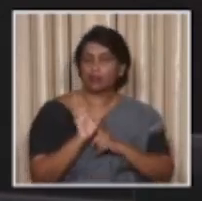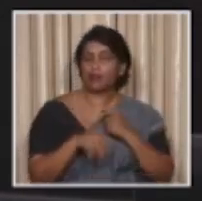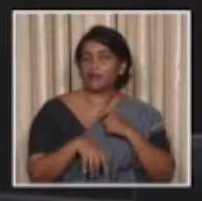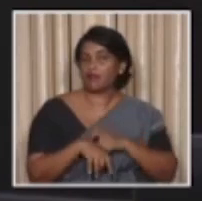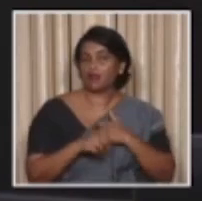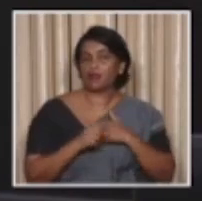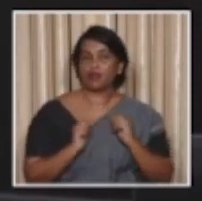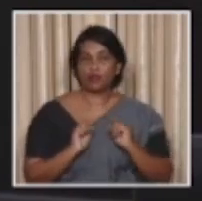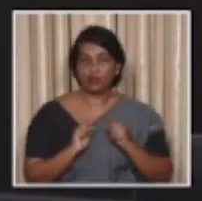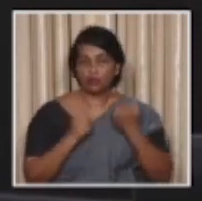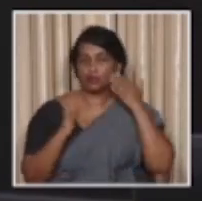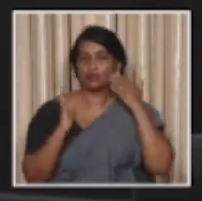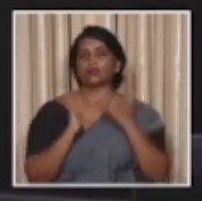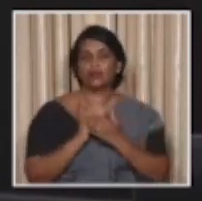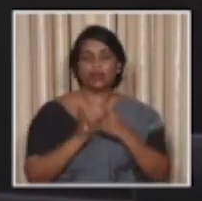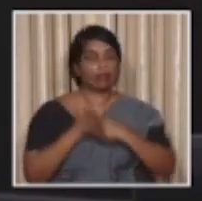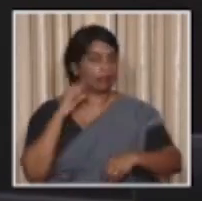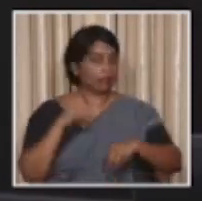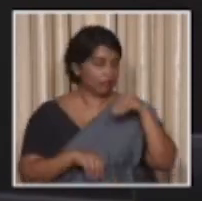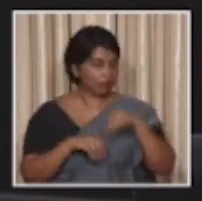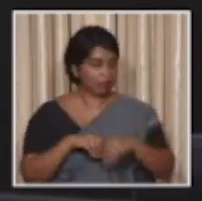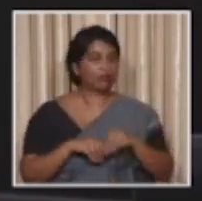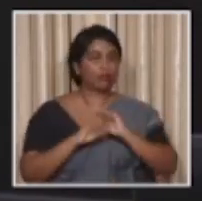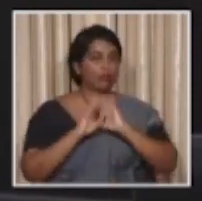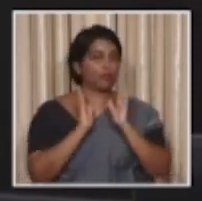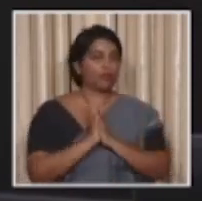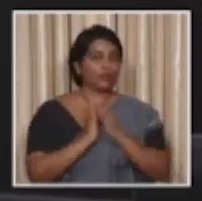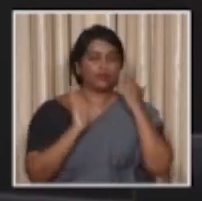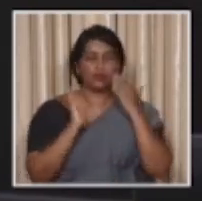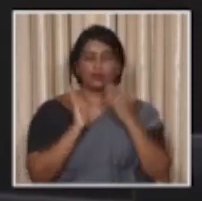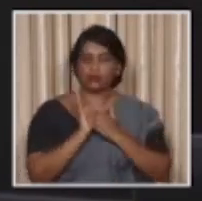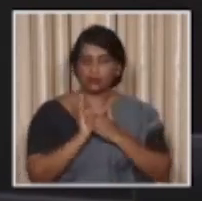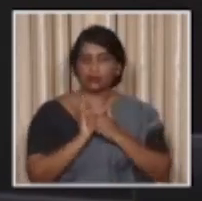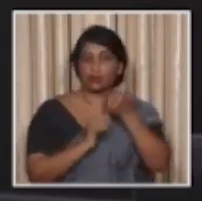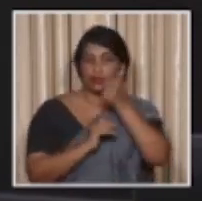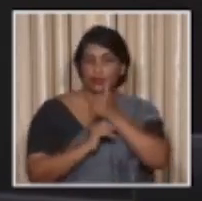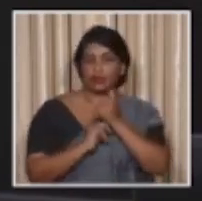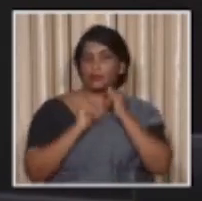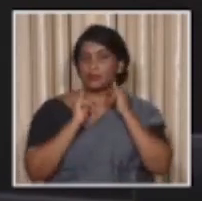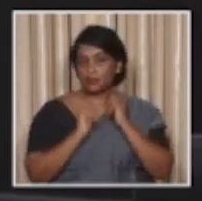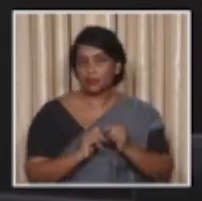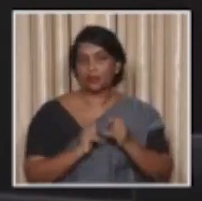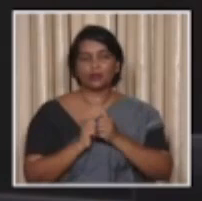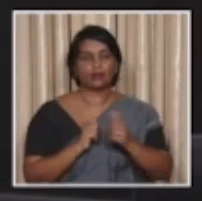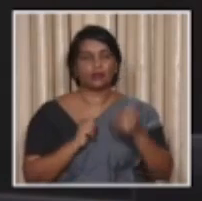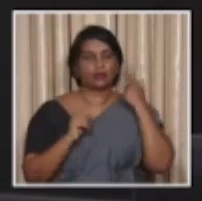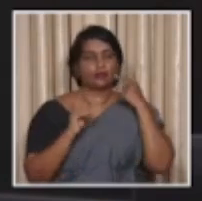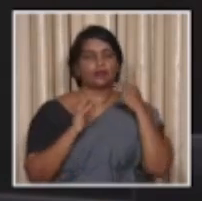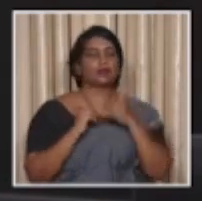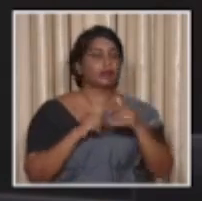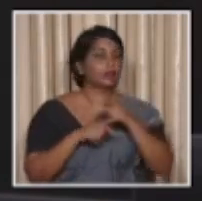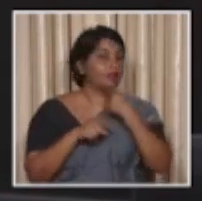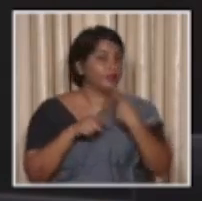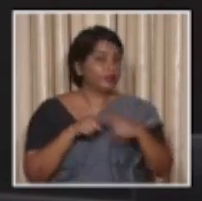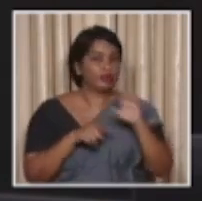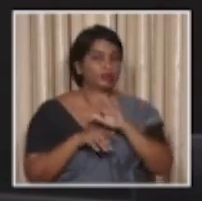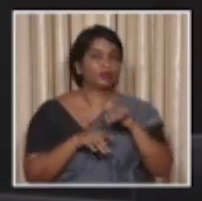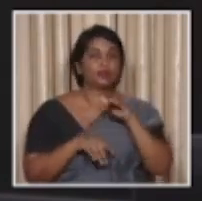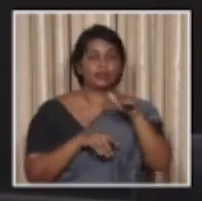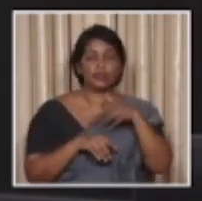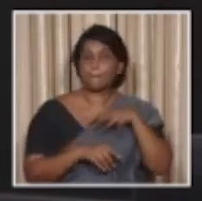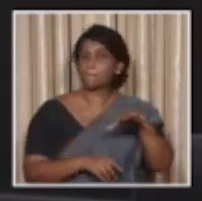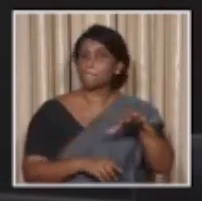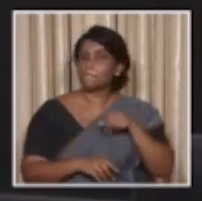කරනවා විග්‍රහ කරන්න දේශපාලඥයා පොදු සාධකයක් හැටියට හොරෙක්, වංචාකාරයෙක් කියලා. ඒ විතරක් නෙවෙයි සමාජ